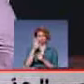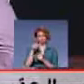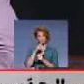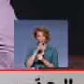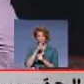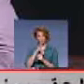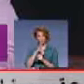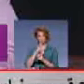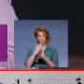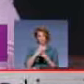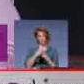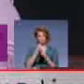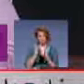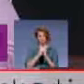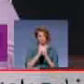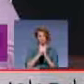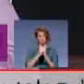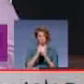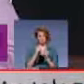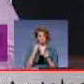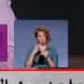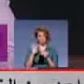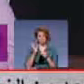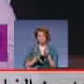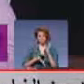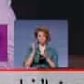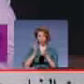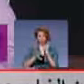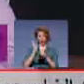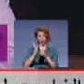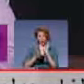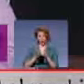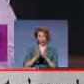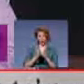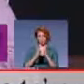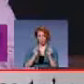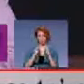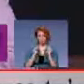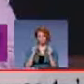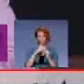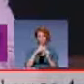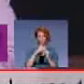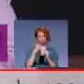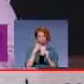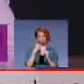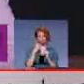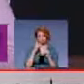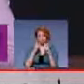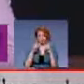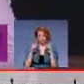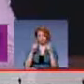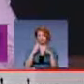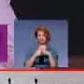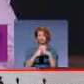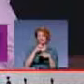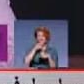ترويج للخرافة، وأنا أكدت قبل كده وقلت إحنا لا نروج للخرافة، إحنا مش جايين عشان نقول في جن وعفاريت، لأن الجن